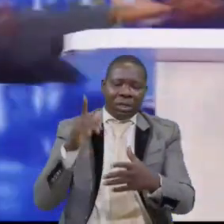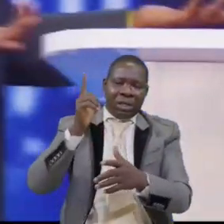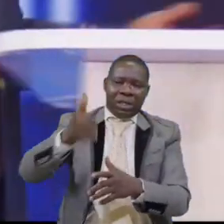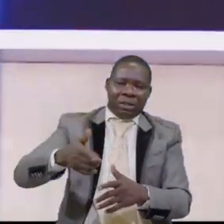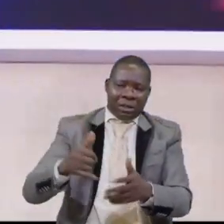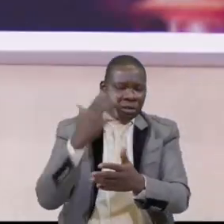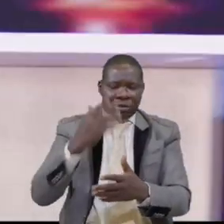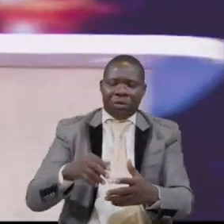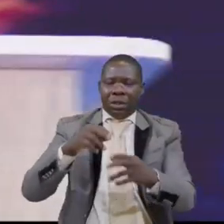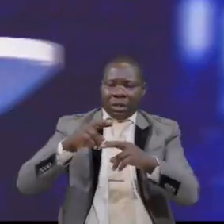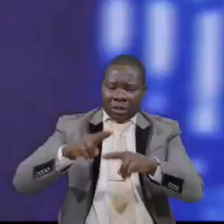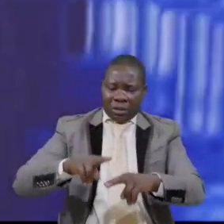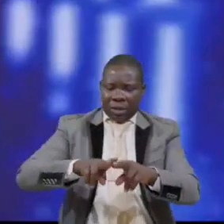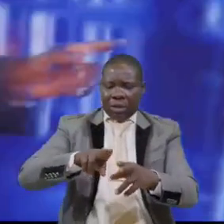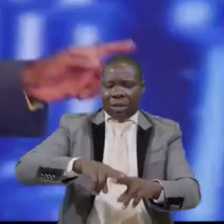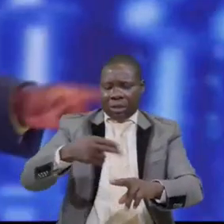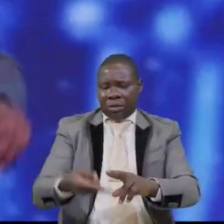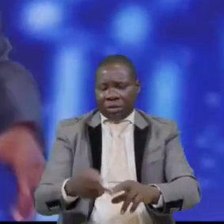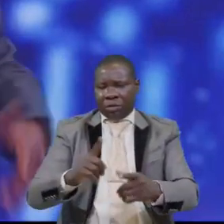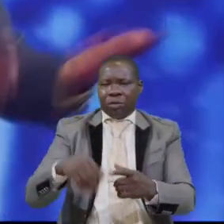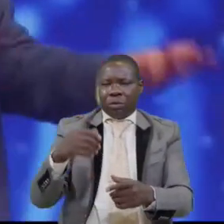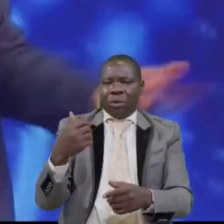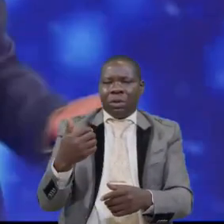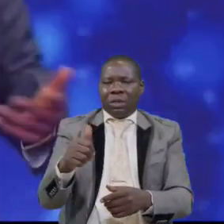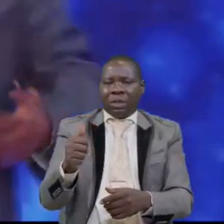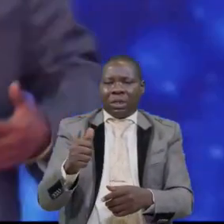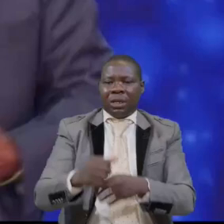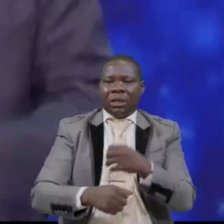et en 10 ans de la parole de Dieu,